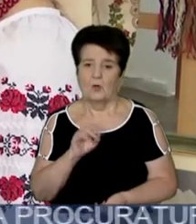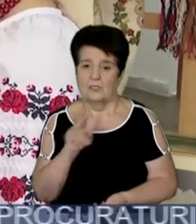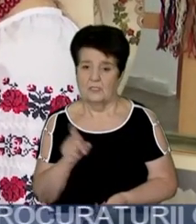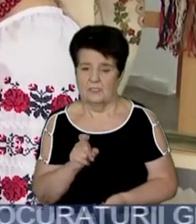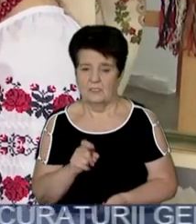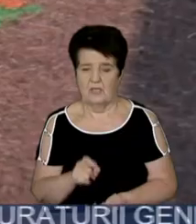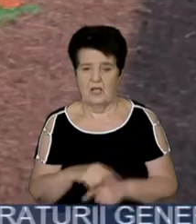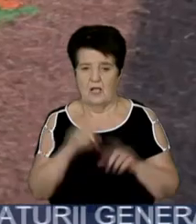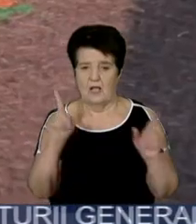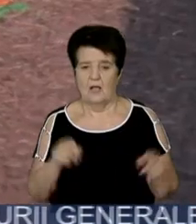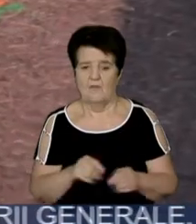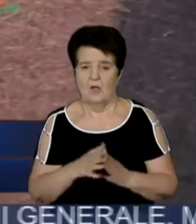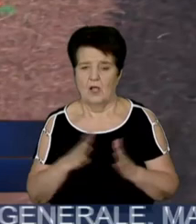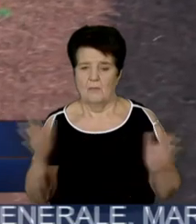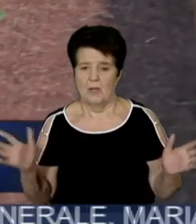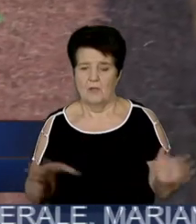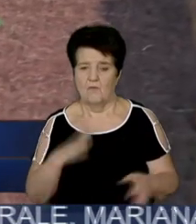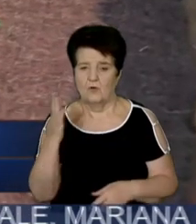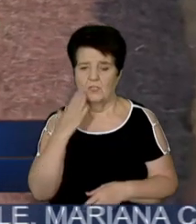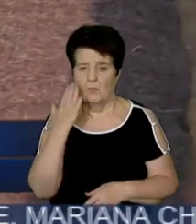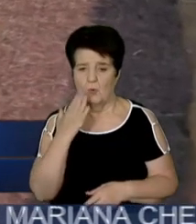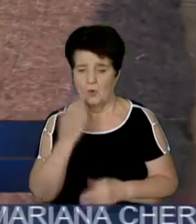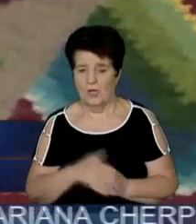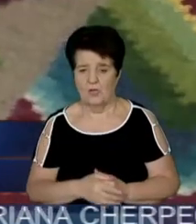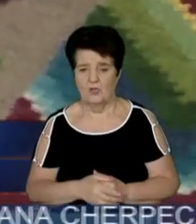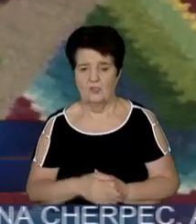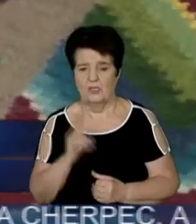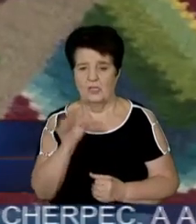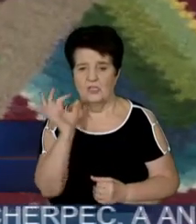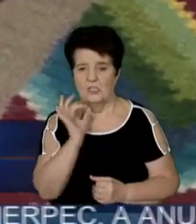expoziție de covoare pe care a avut-o a fost la București. A mai expus în